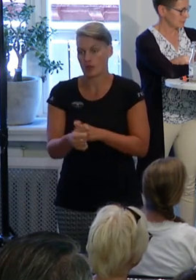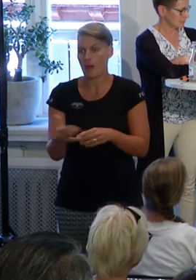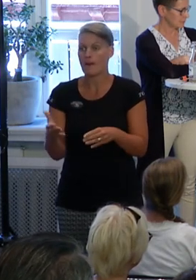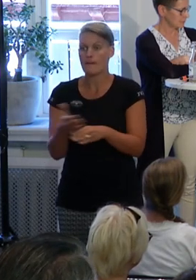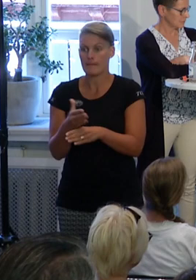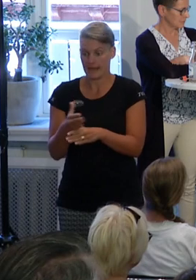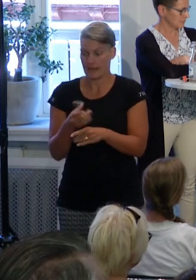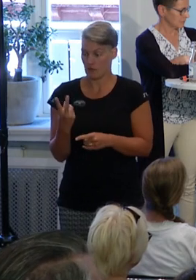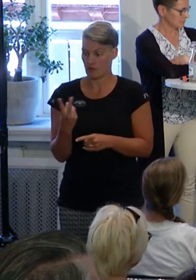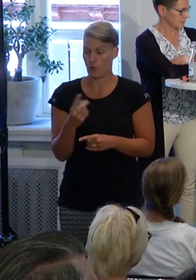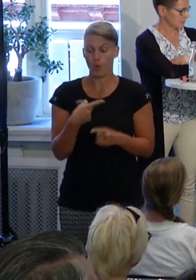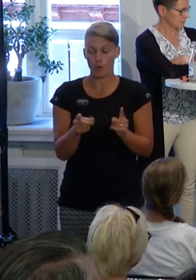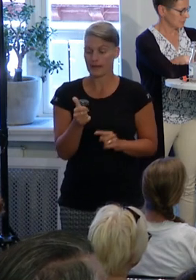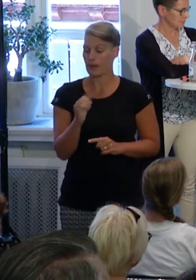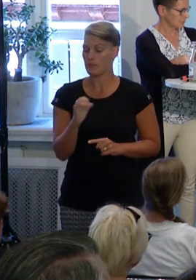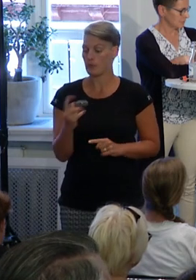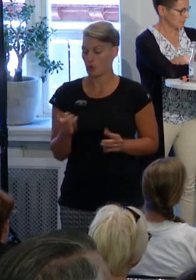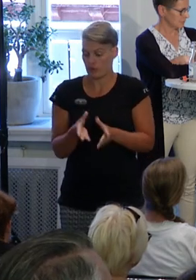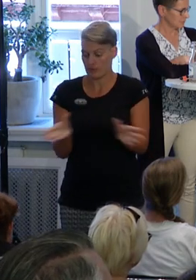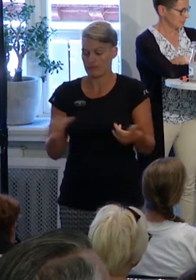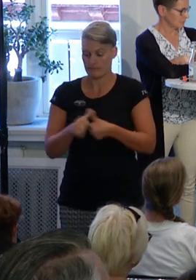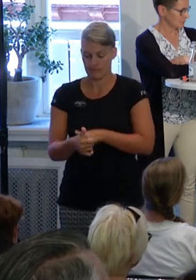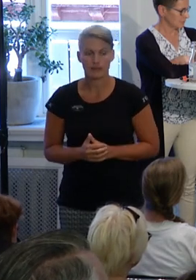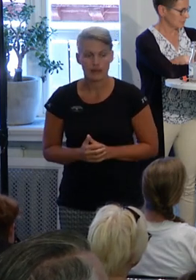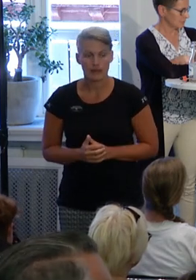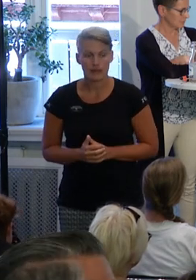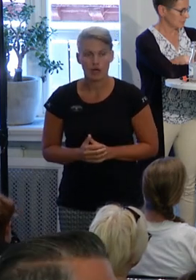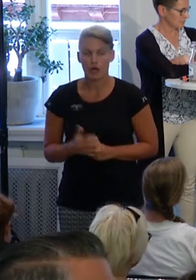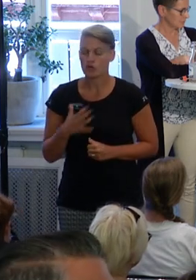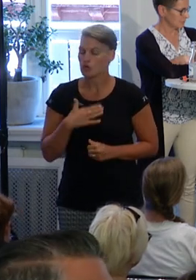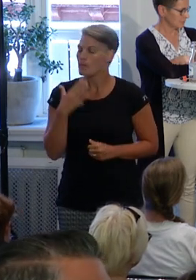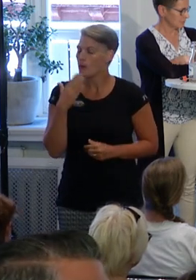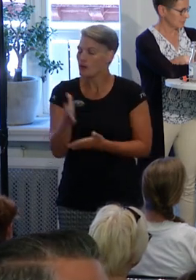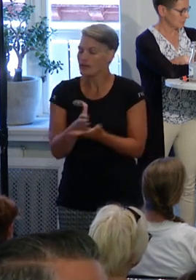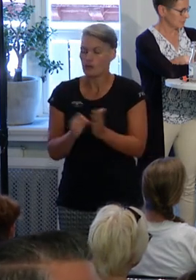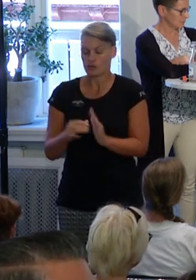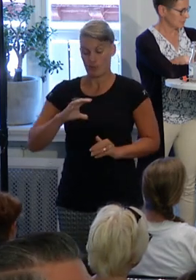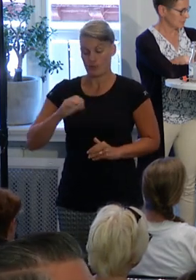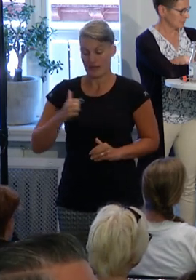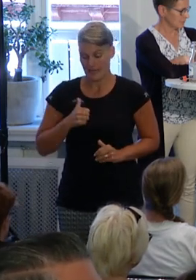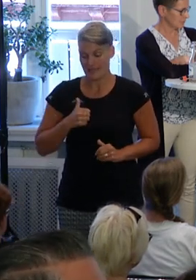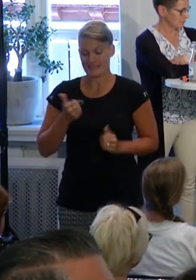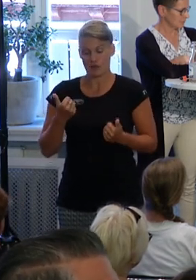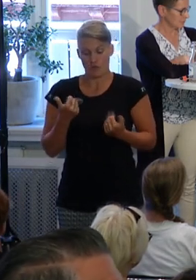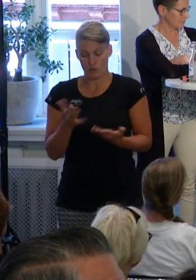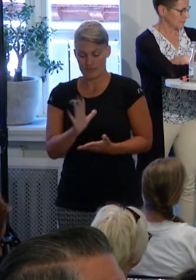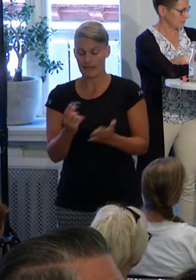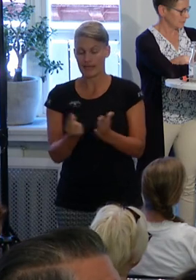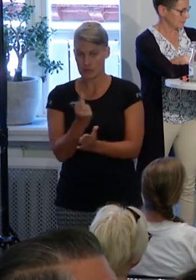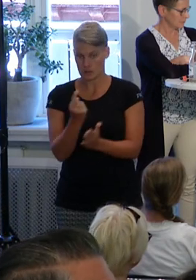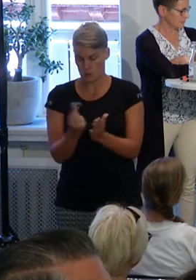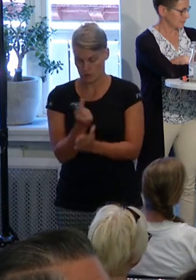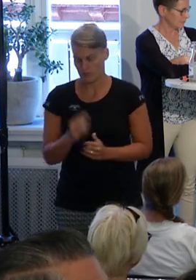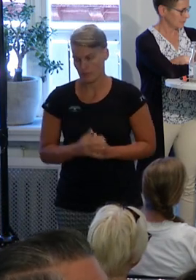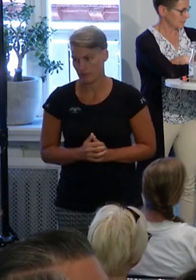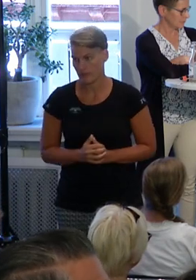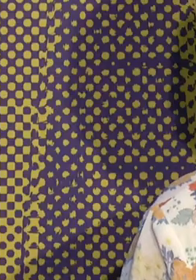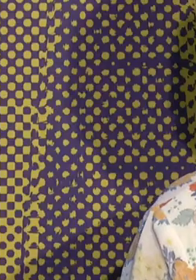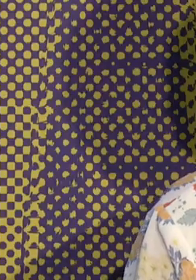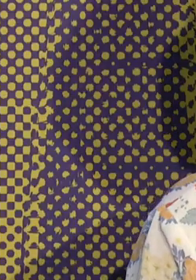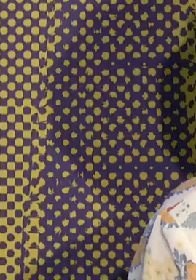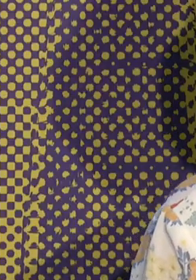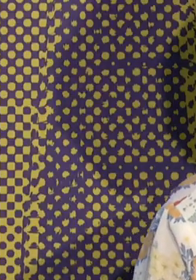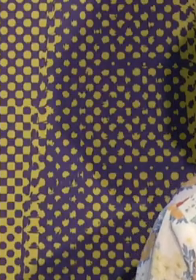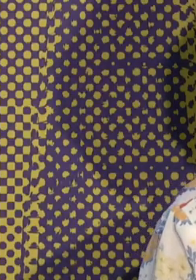att det skulle jag se är en väldigt bra del för att polisen får sina resurser. Men det handlar ju också om att vi som kommuner